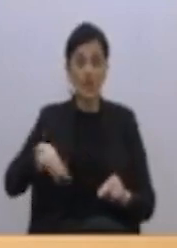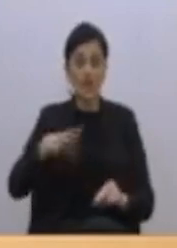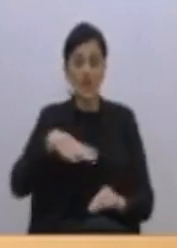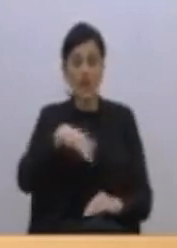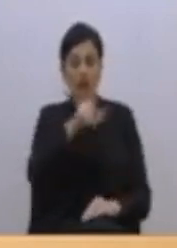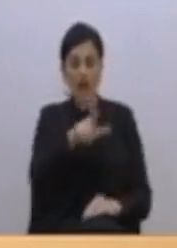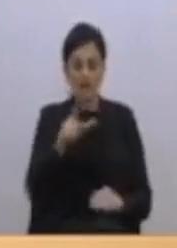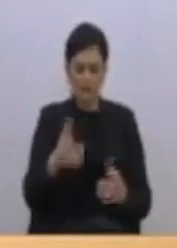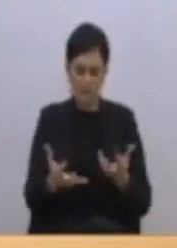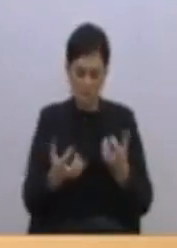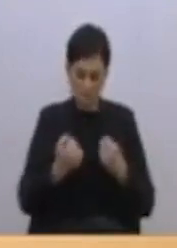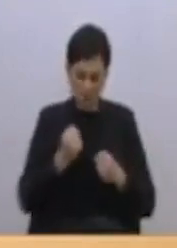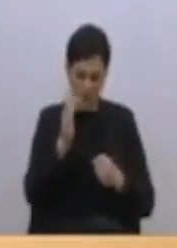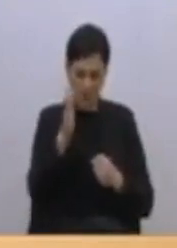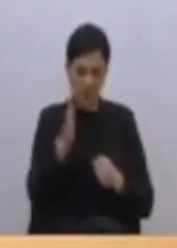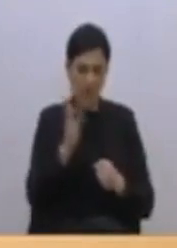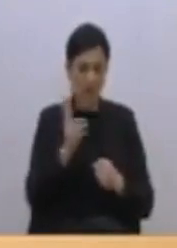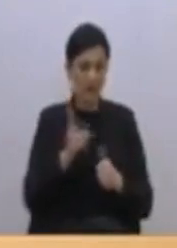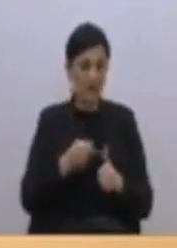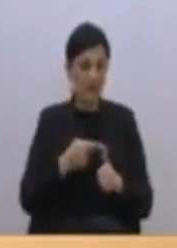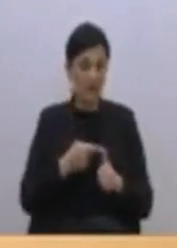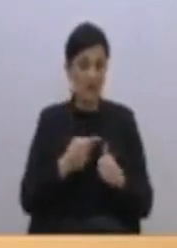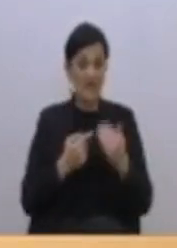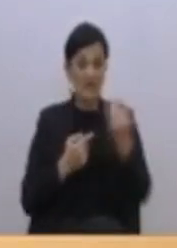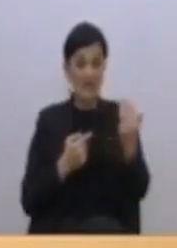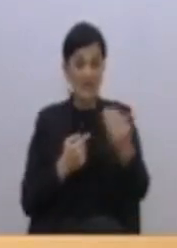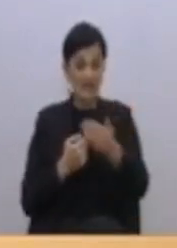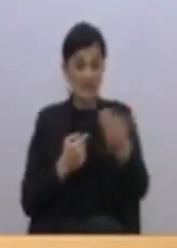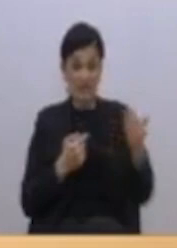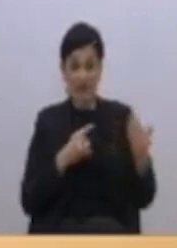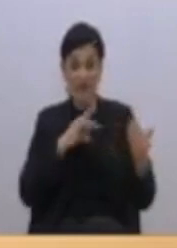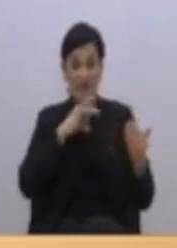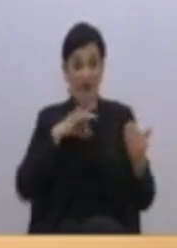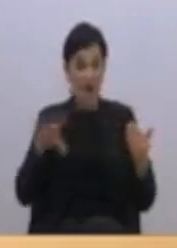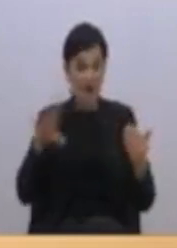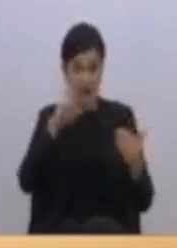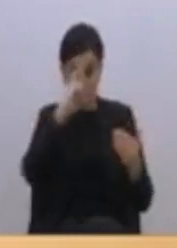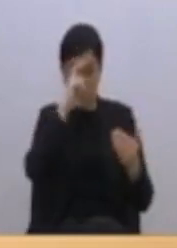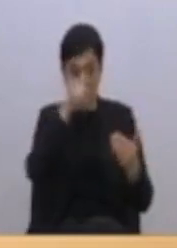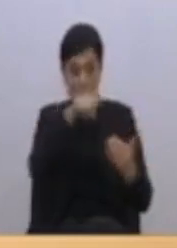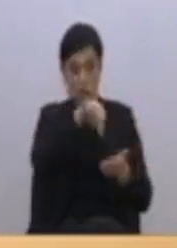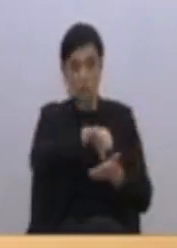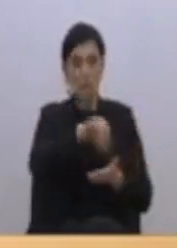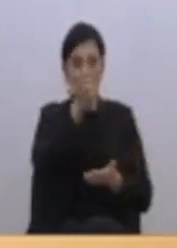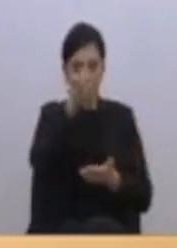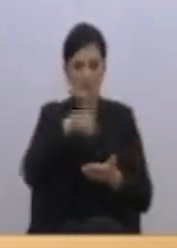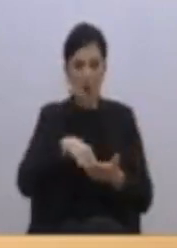ხალხი მიიღებს კანდიდატის სტატუსს. აი თქვენ კი, როდესაც არ იქნებით ამ ხელისუფლებაში, დარწმუნებული ვარ, ამ ქვეყნიდან ვერ გააცრებთ.